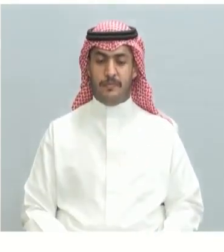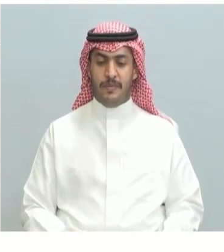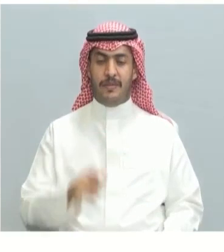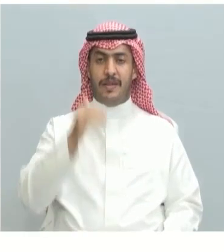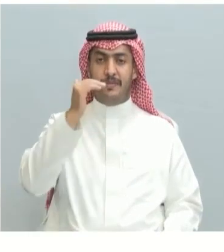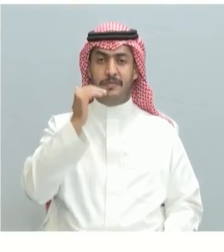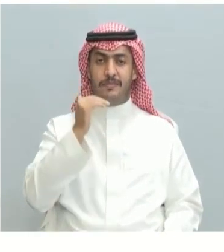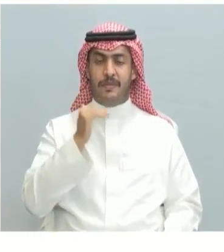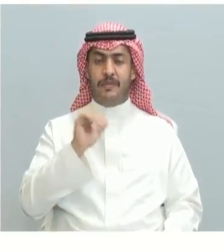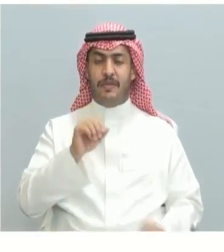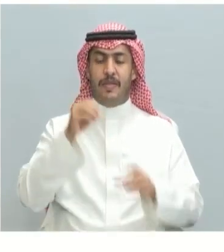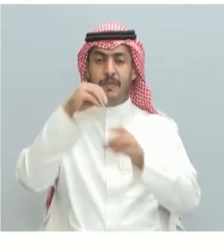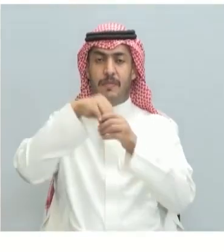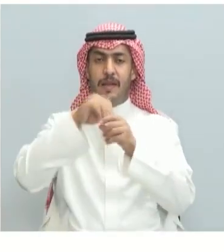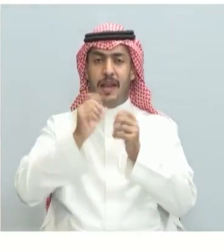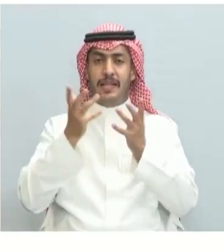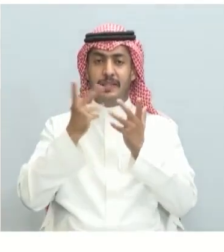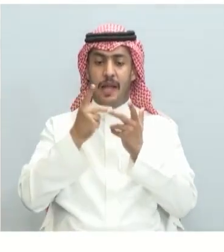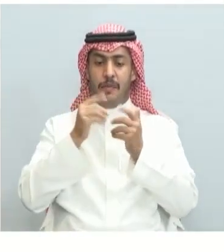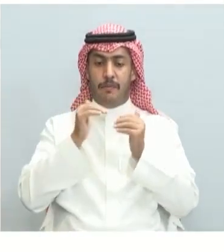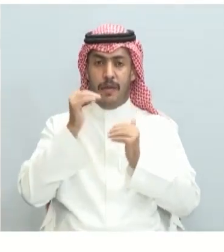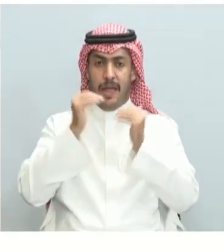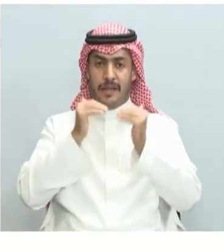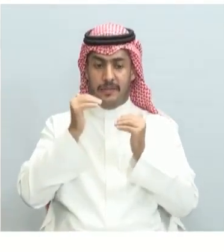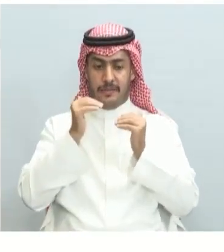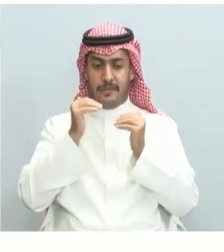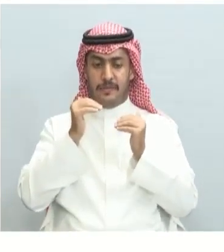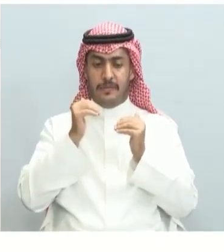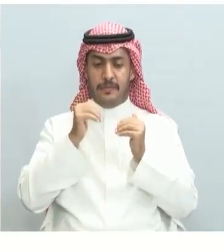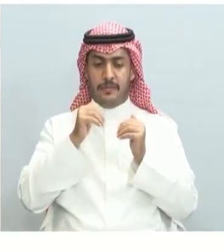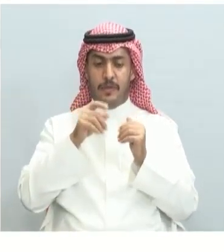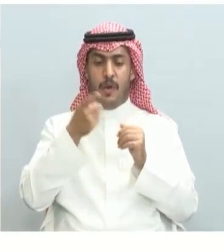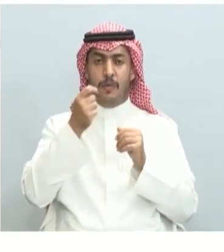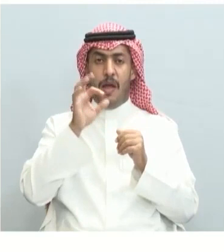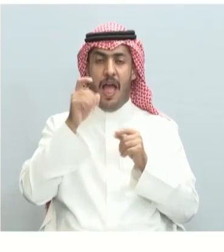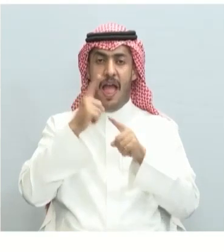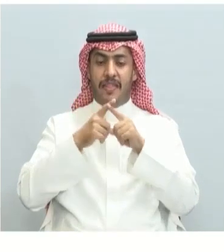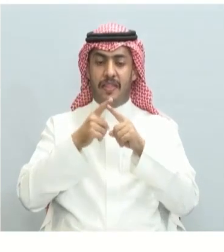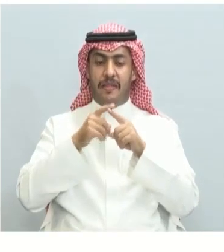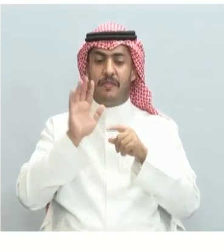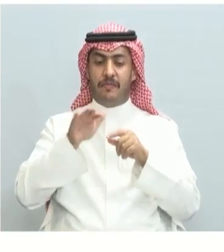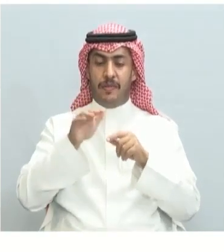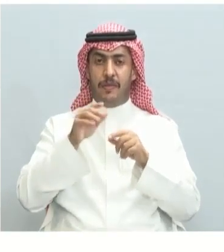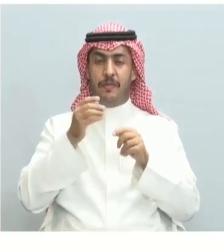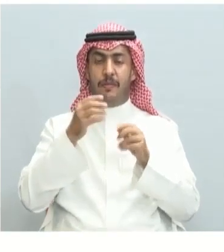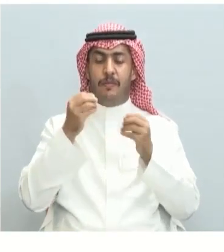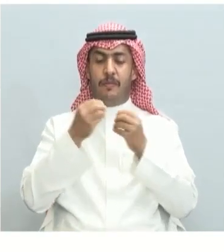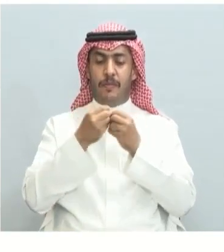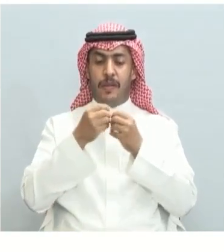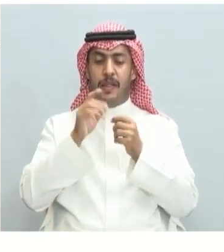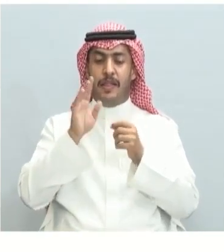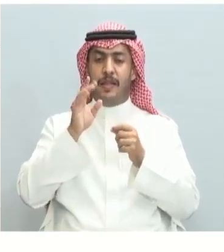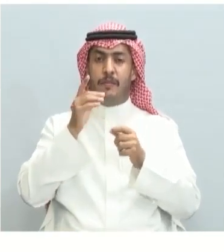العناصر التي تدخل ضمن حساب المقياس على سبيل المثال العملات المعدنيه نجدها تدخل ضمن المقياس